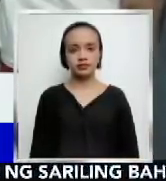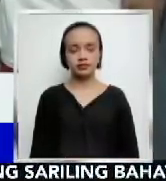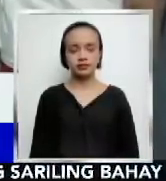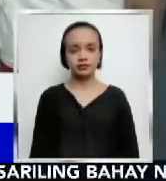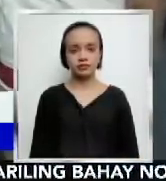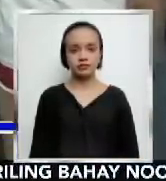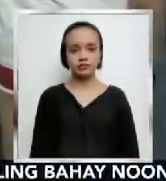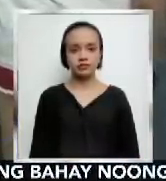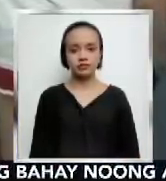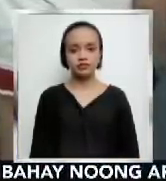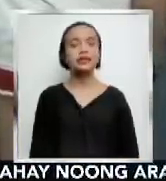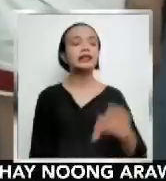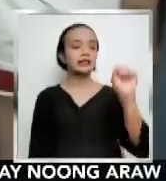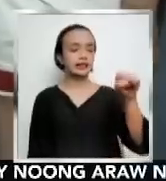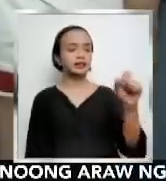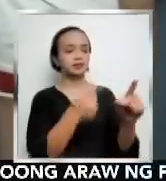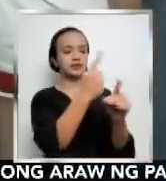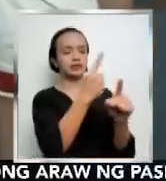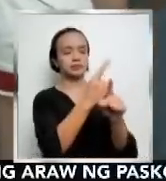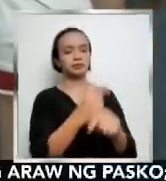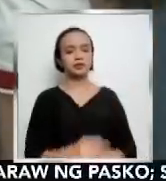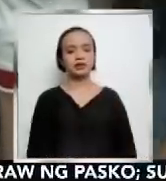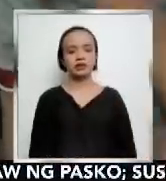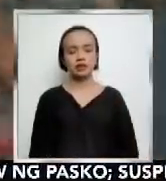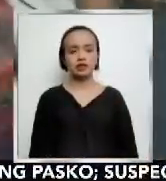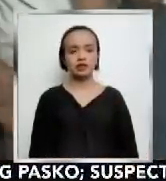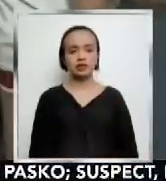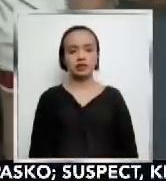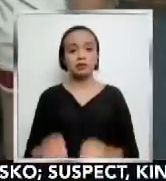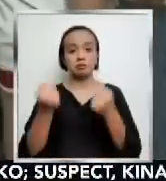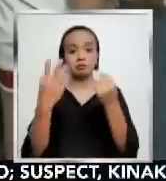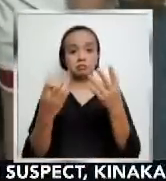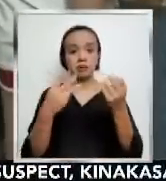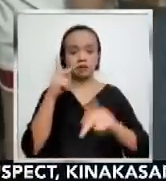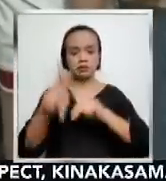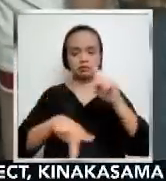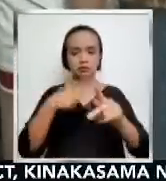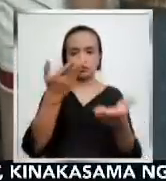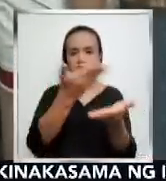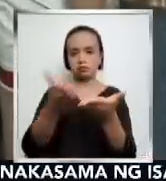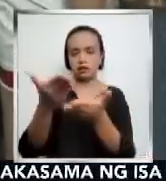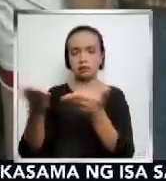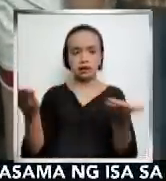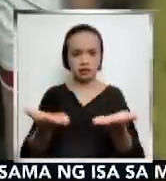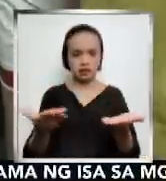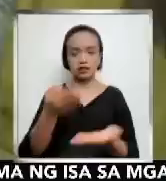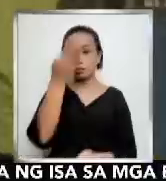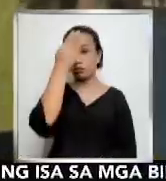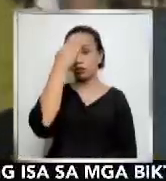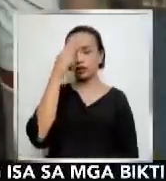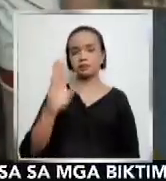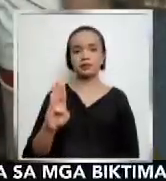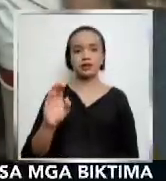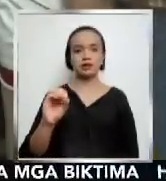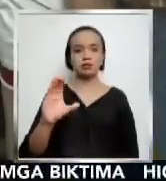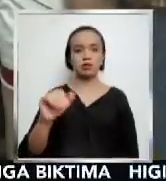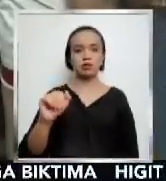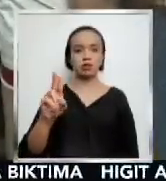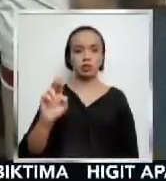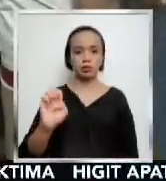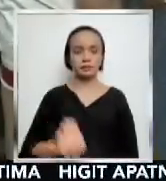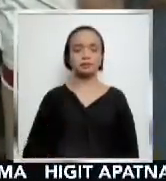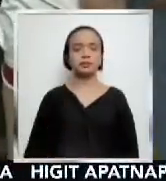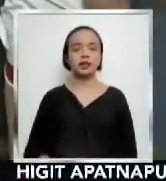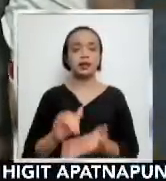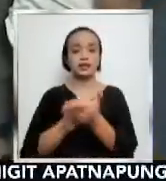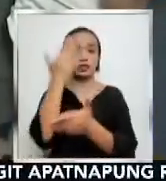Yes, tama yan, Vicky. Nagsimula lang dumami ang mga mamimili ng paputok dito sa Bukawi, Bulacan. Kaya naman na doble alerto raw ang mga otoridad. Gayon